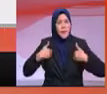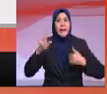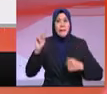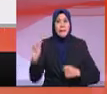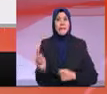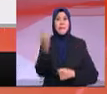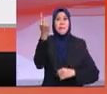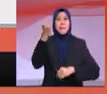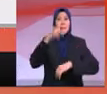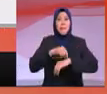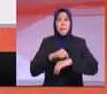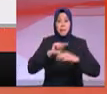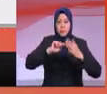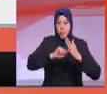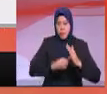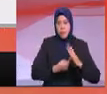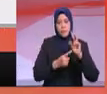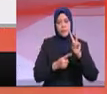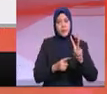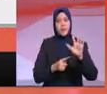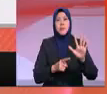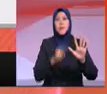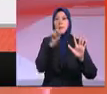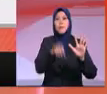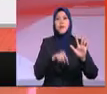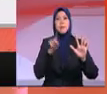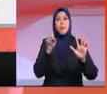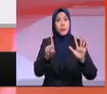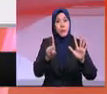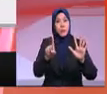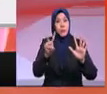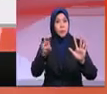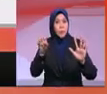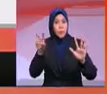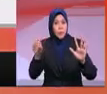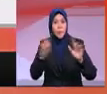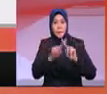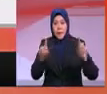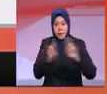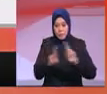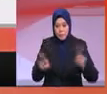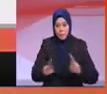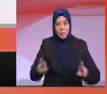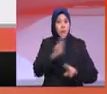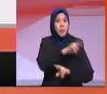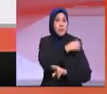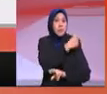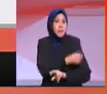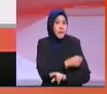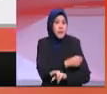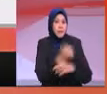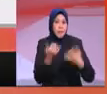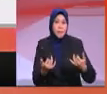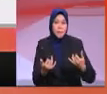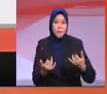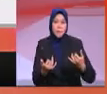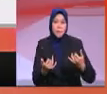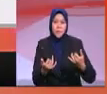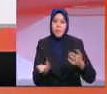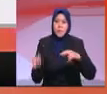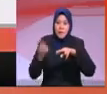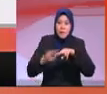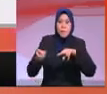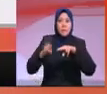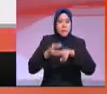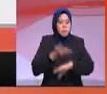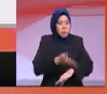pertama dilaporkan ialah pada 25 Januari. Tetapi kesiapsiagaan kita, contohnya hospital, kita telah pun